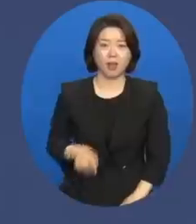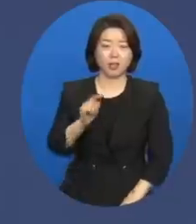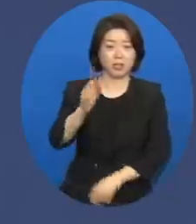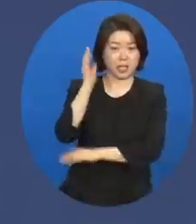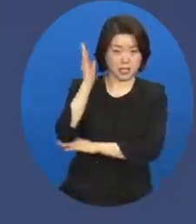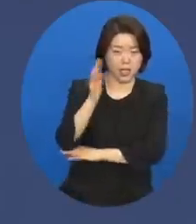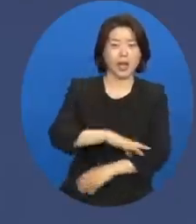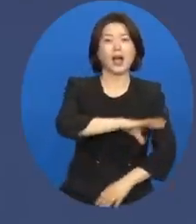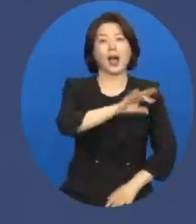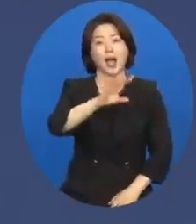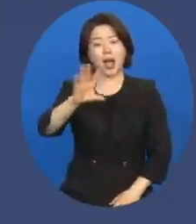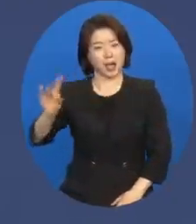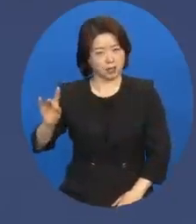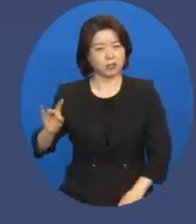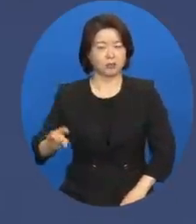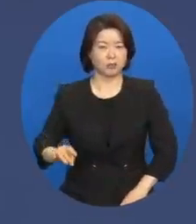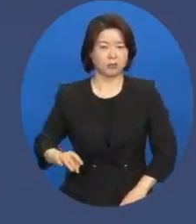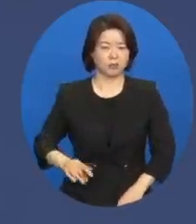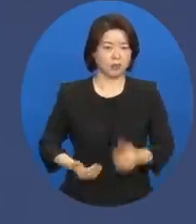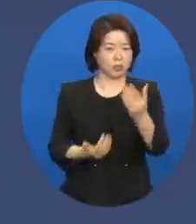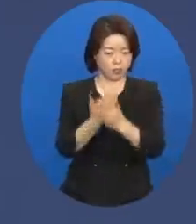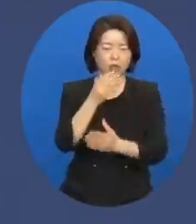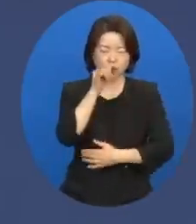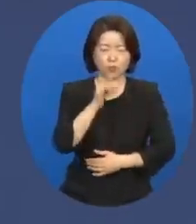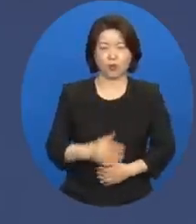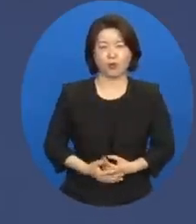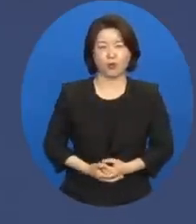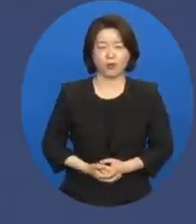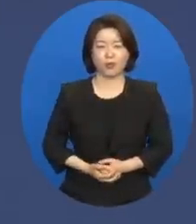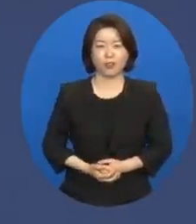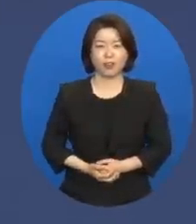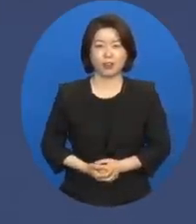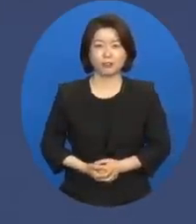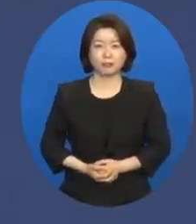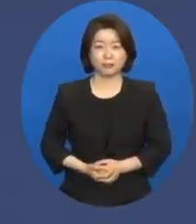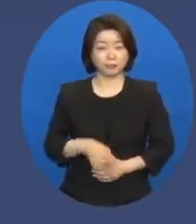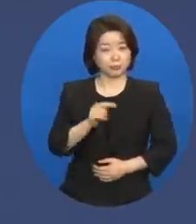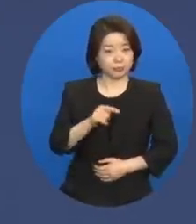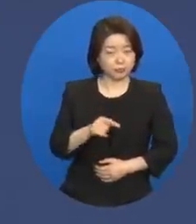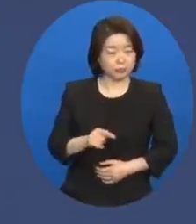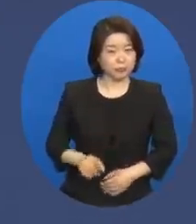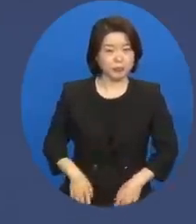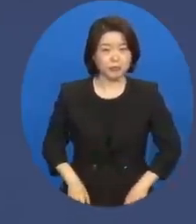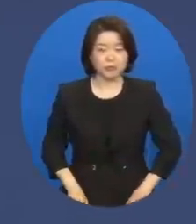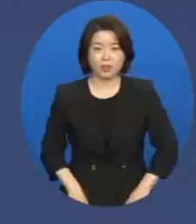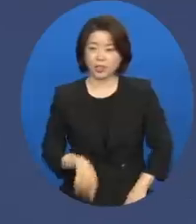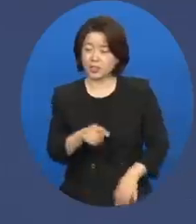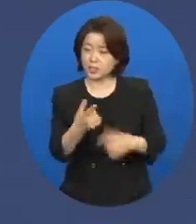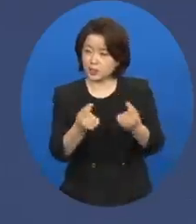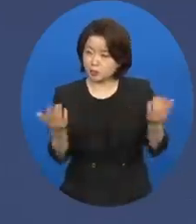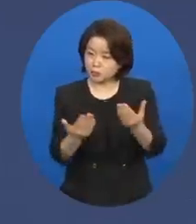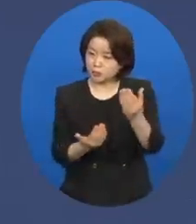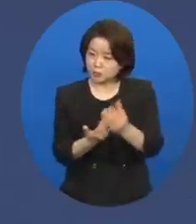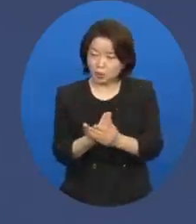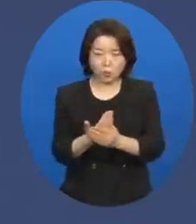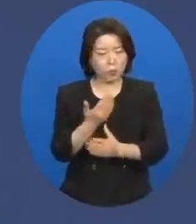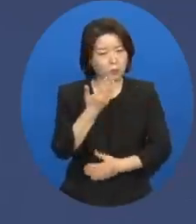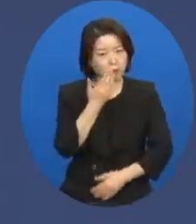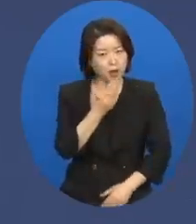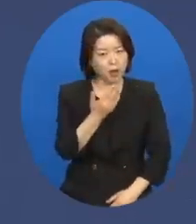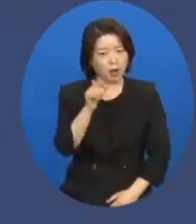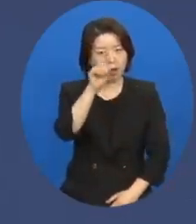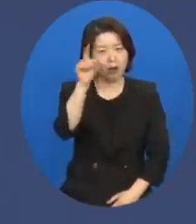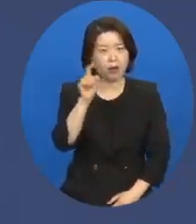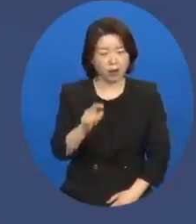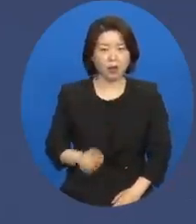얘기가 종종 해마다 일어나는 일이라고 합니다. 이게 이런 일이 다 있나?